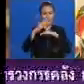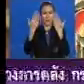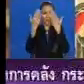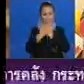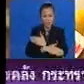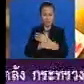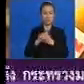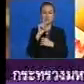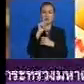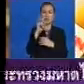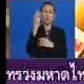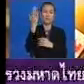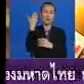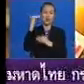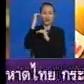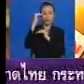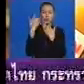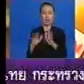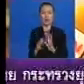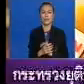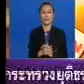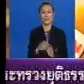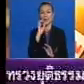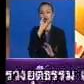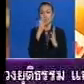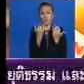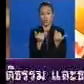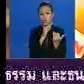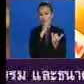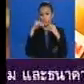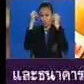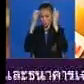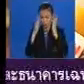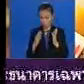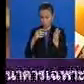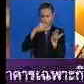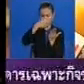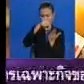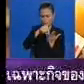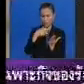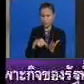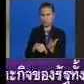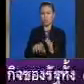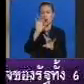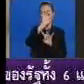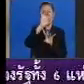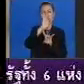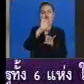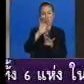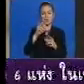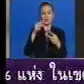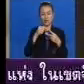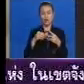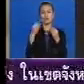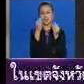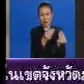ตามที่กำหนดไว้ตั้งแต่ต้นพร้อมระบุว่าหากเป็นอาจารย์จะให้คะแนนผลงานรัฐบาลเต็ม 100คะแนนหรือไม่นาย